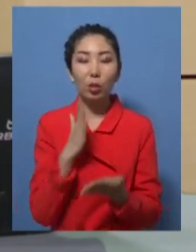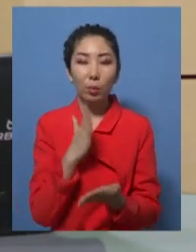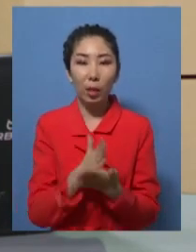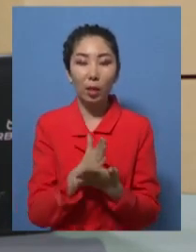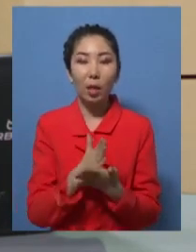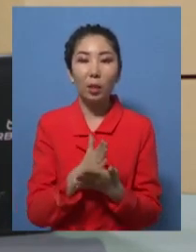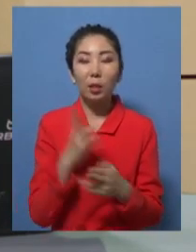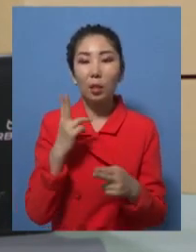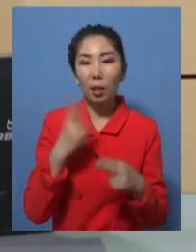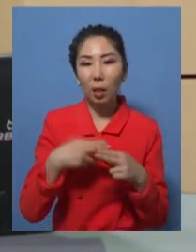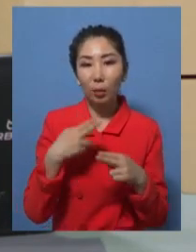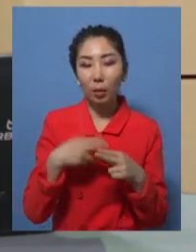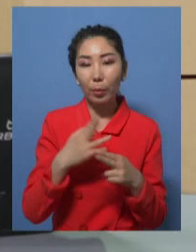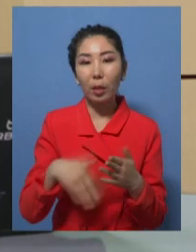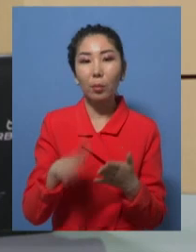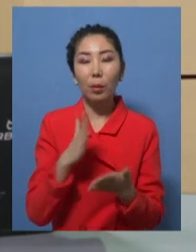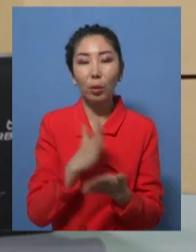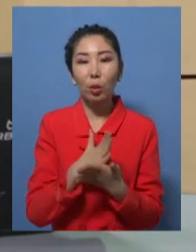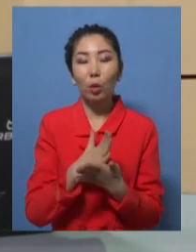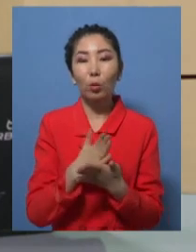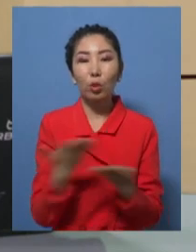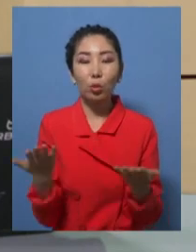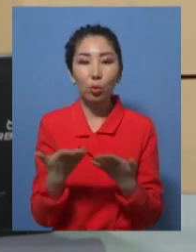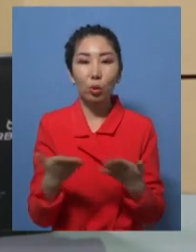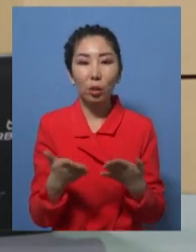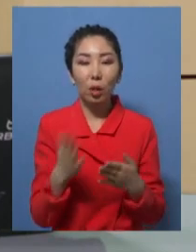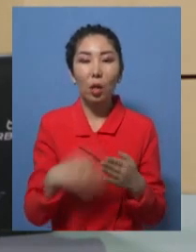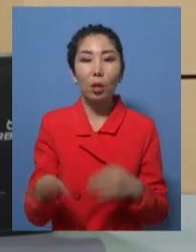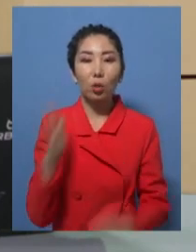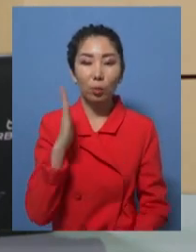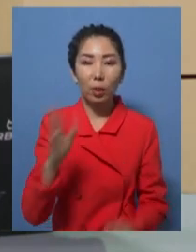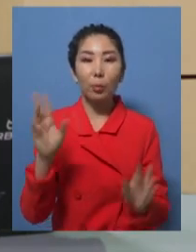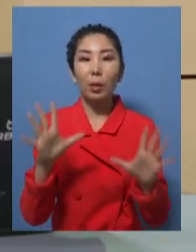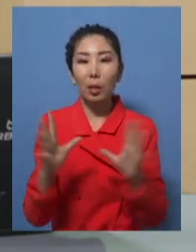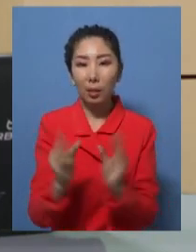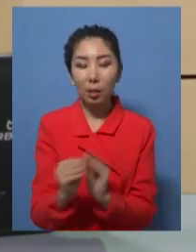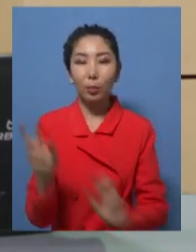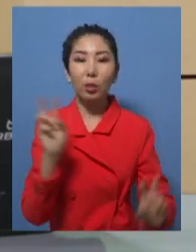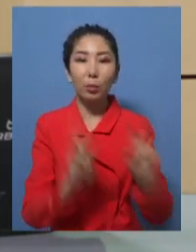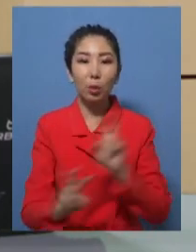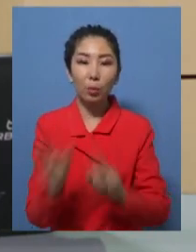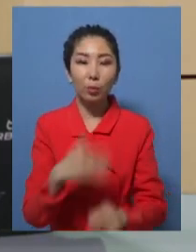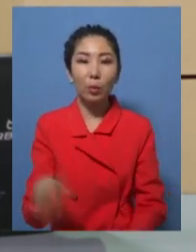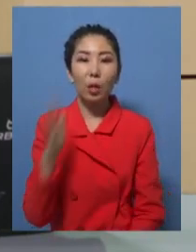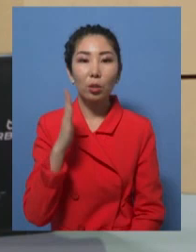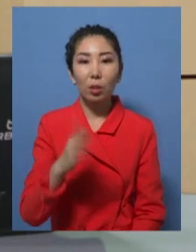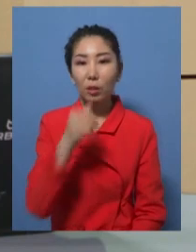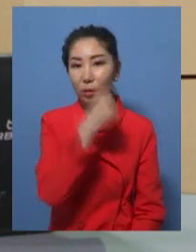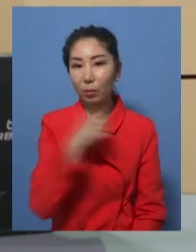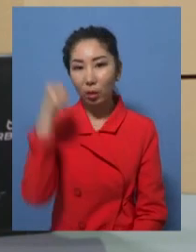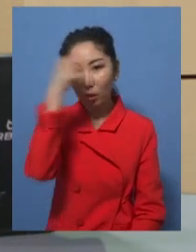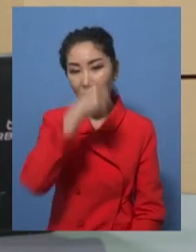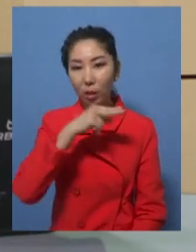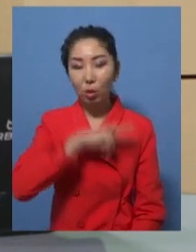Кейде бір кедергілер болады, жаңағы оның шығу жолдарын бірлесіп іздеп, соған басымдық береміз ғой. Жыл ішіндегі